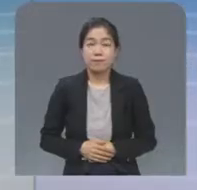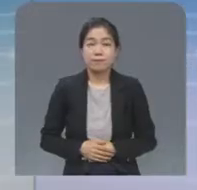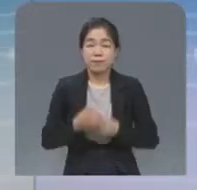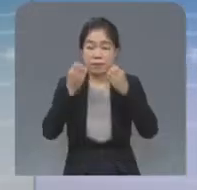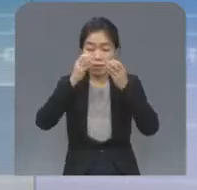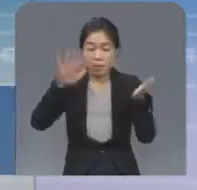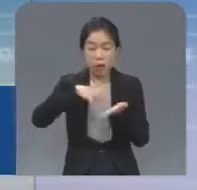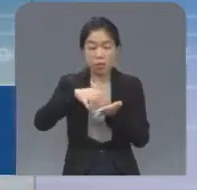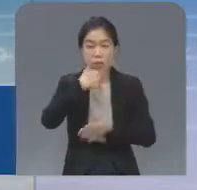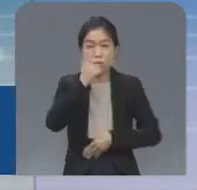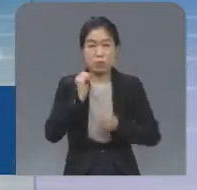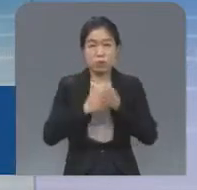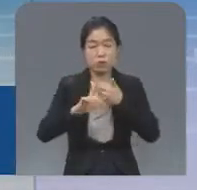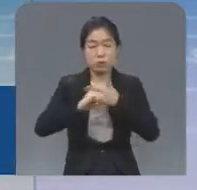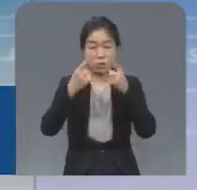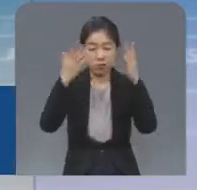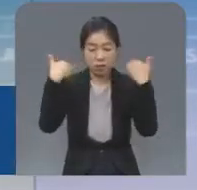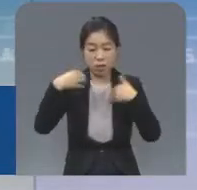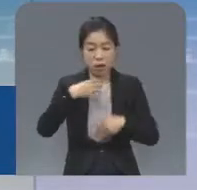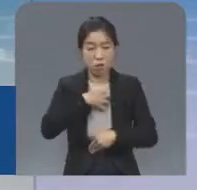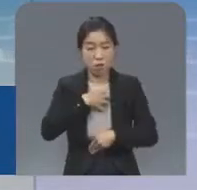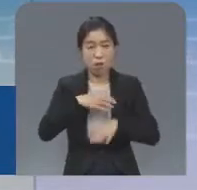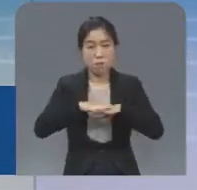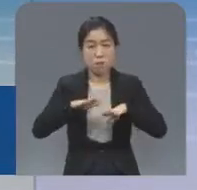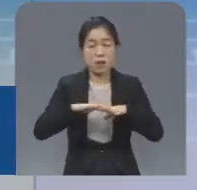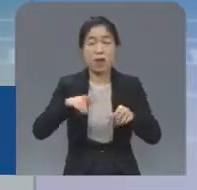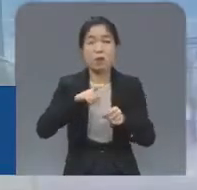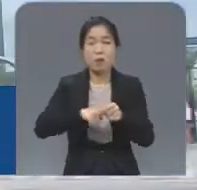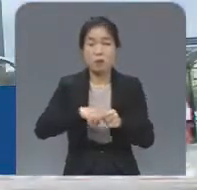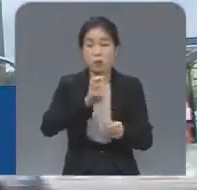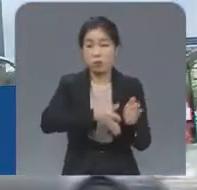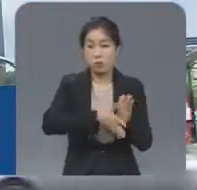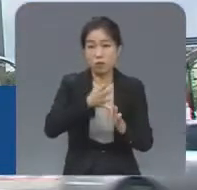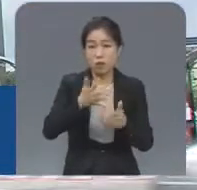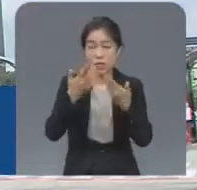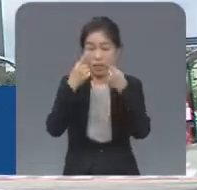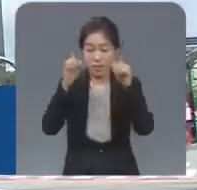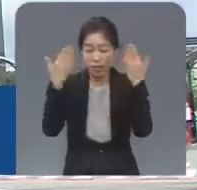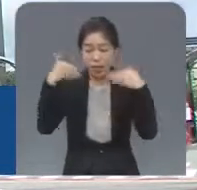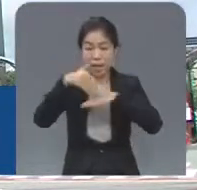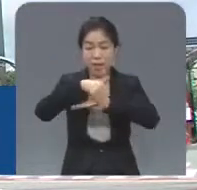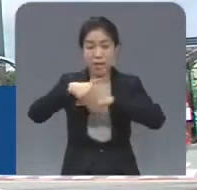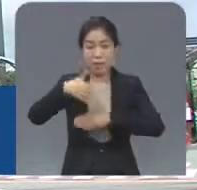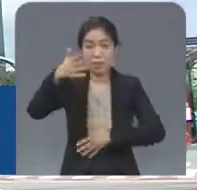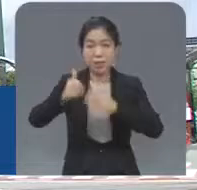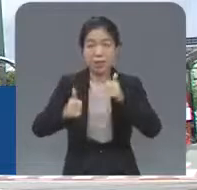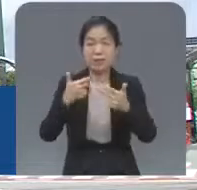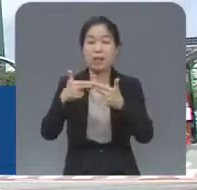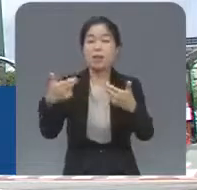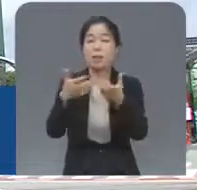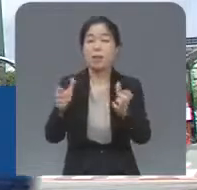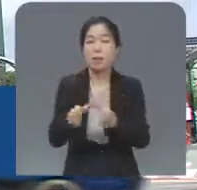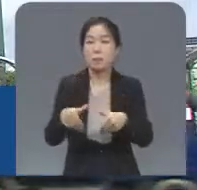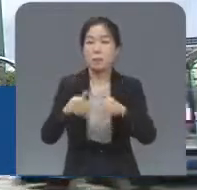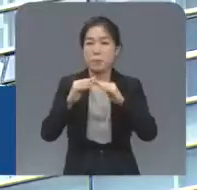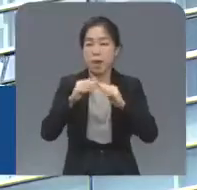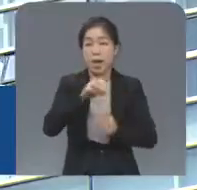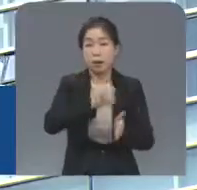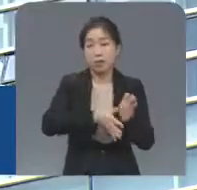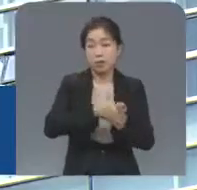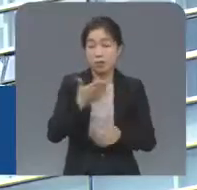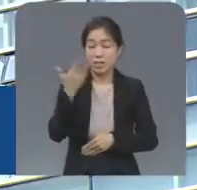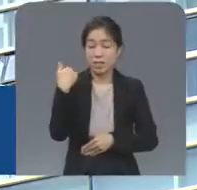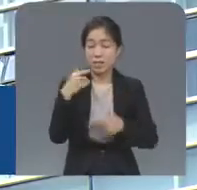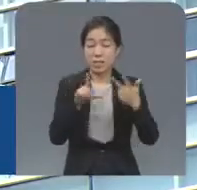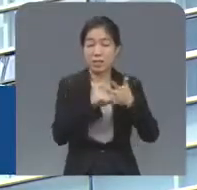신입생 미달 등에 따른 지역대학 위기에 대응하기 위해서 광주시와 대학 기획처장협의회가 구성됐습니다. 광주시는